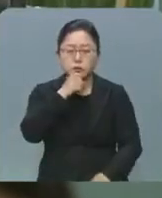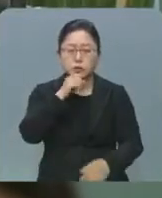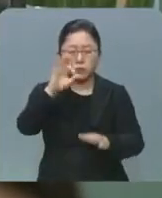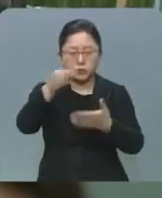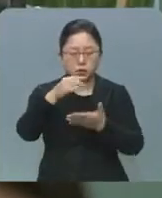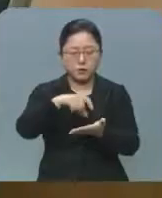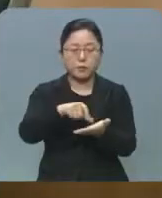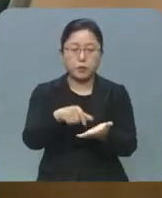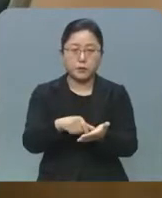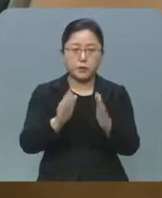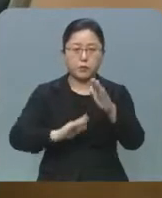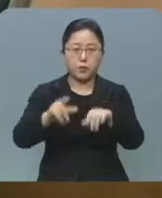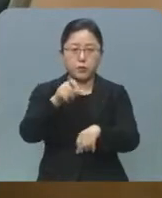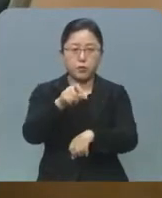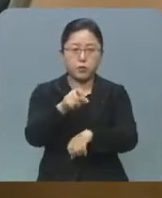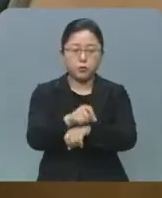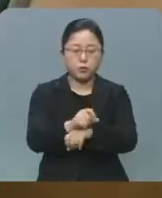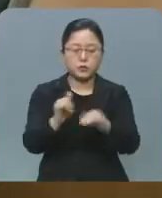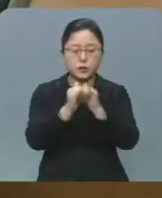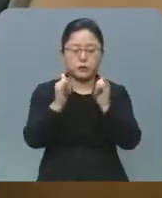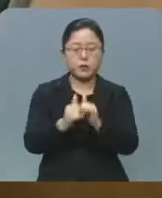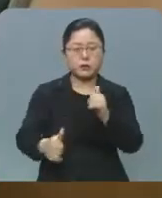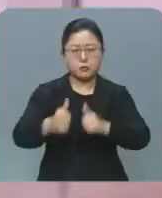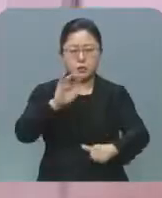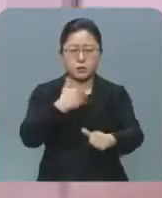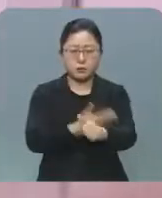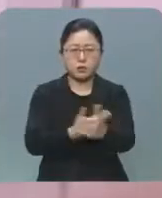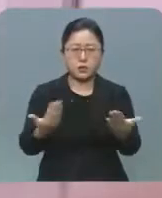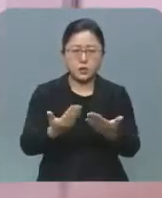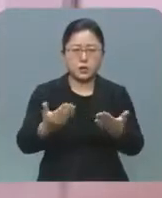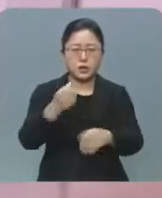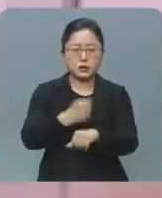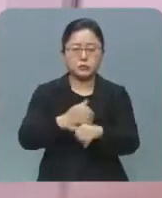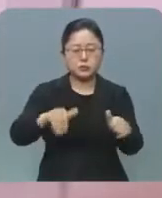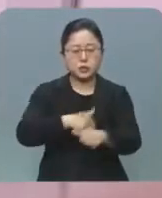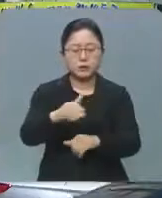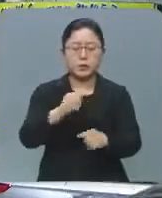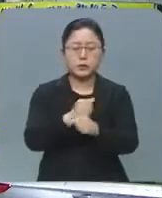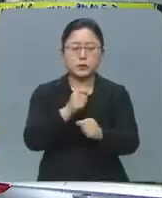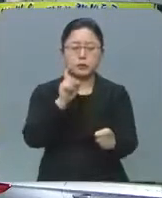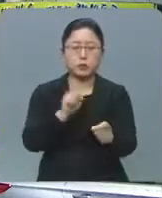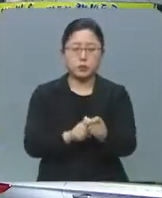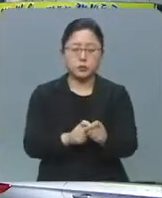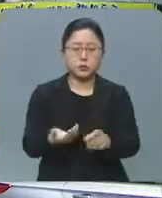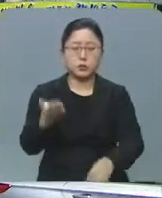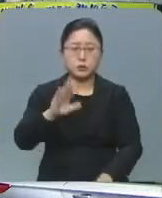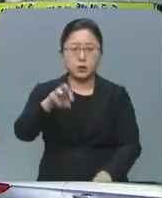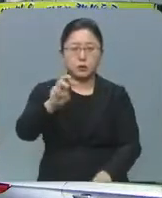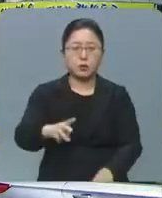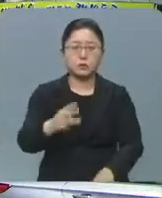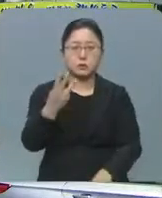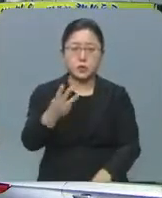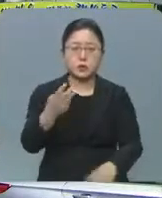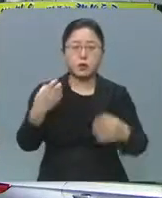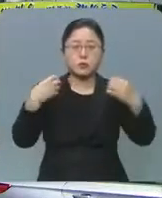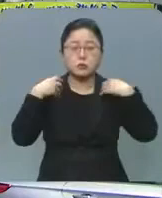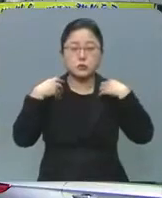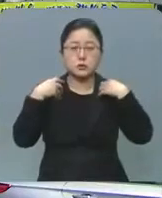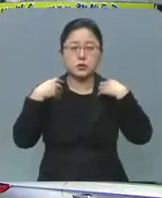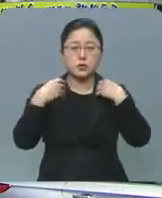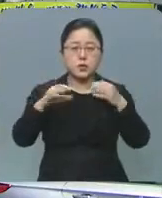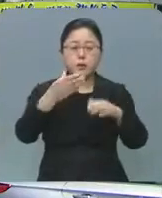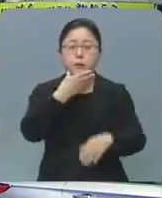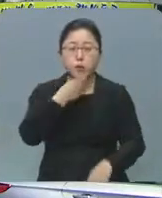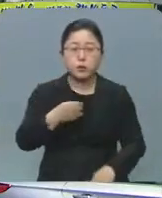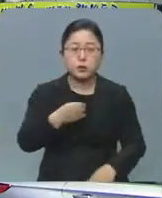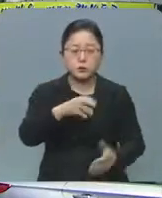반영해 공직사의 경쟁력을 높이고 일하는 분위기를 만들자는 취지입니다. 그런데 광주 지역 3개 구청에서